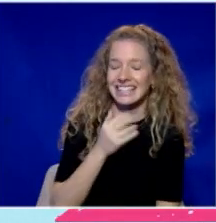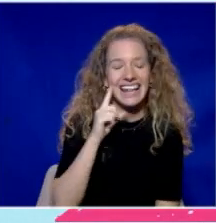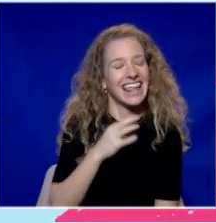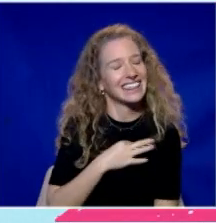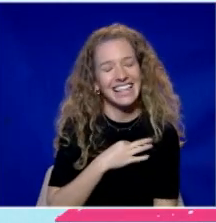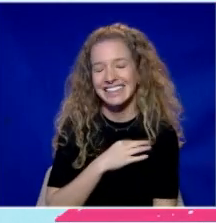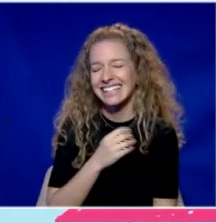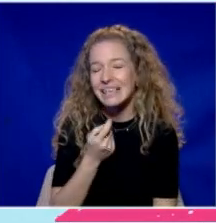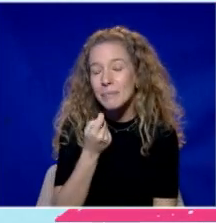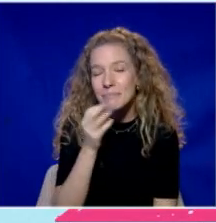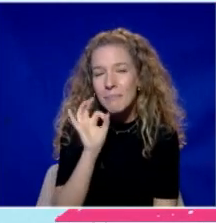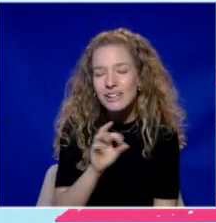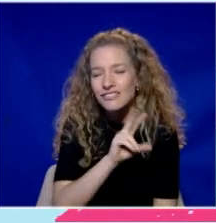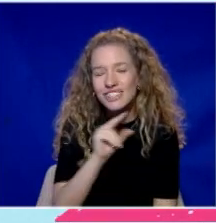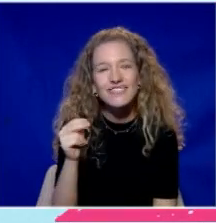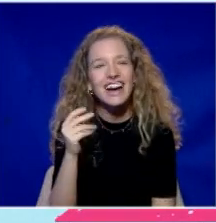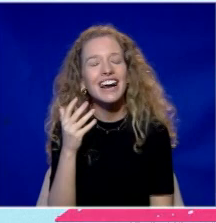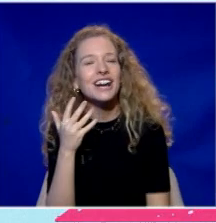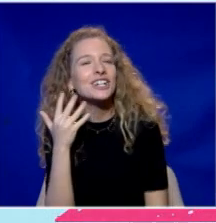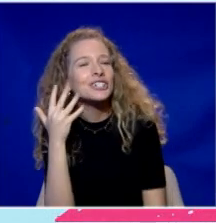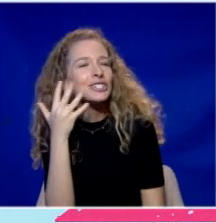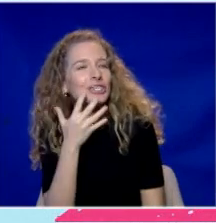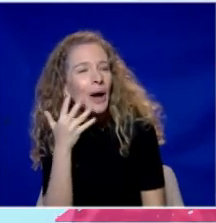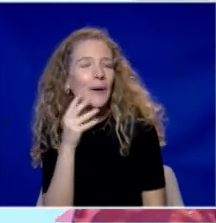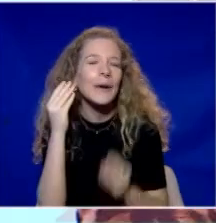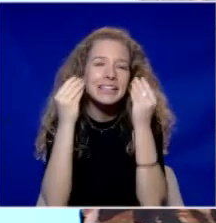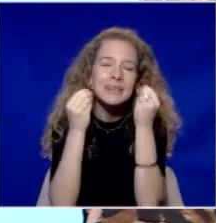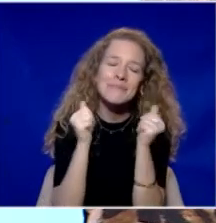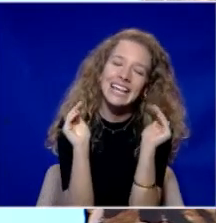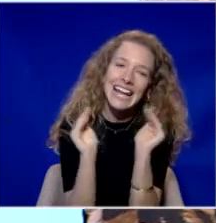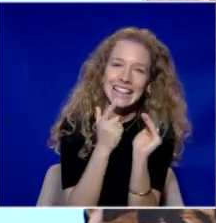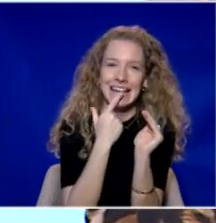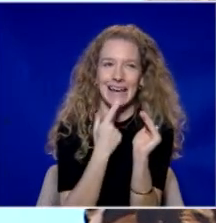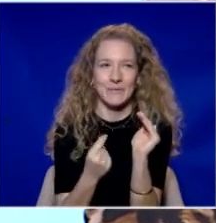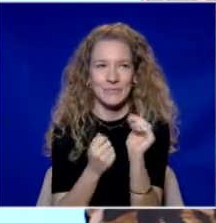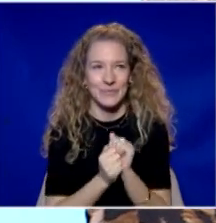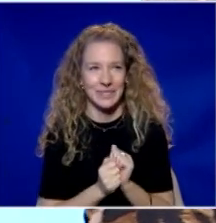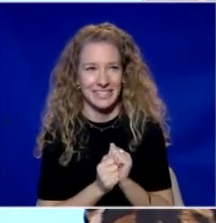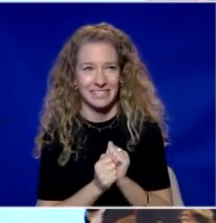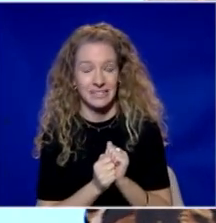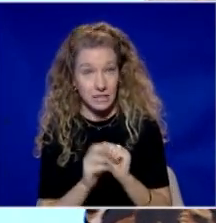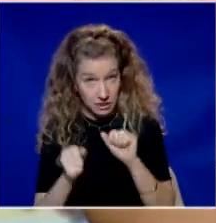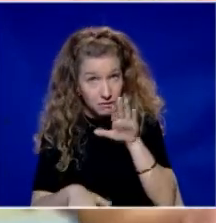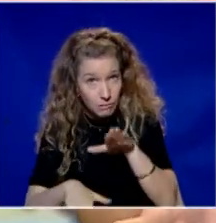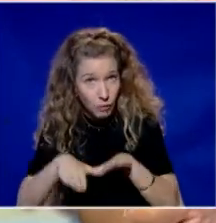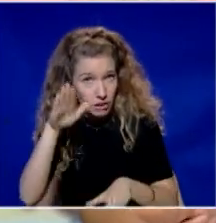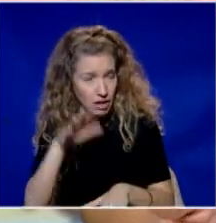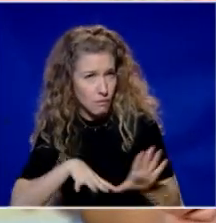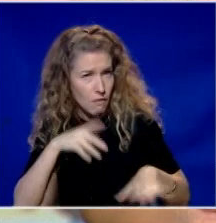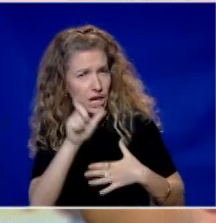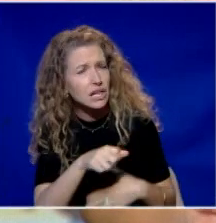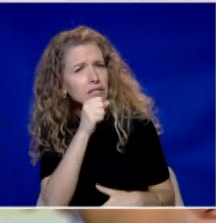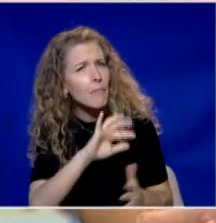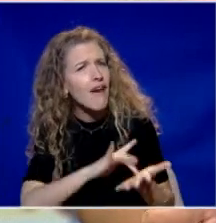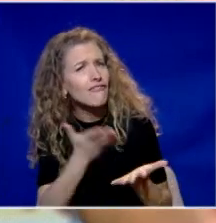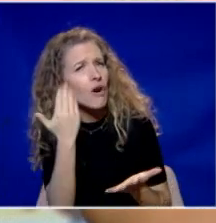שכחה, שכחה, שכחה, אתם אני כתב חמוד. דומה לאימא שלו לפי דעתי. חמוד. כן? אם הוא יגדל, הוא לא יכעס עליך, סבא, איפה היית,